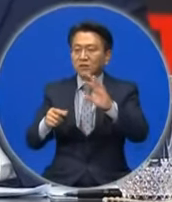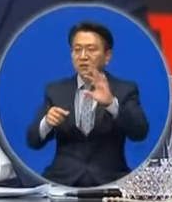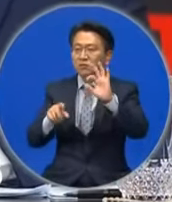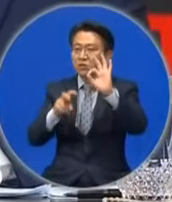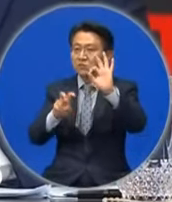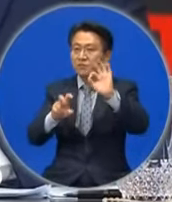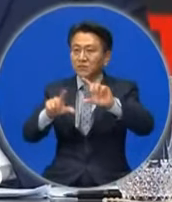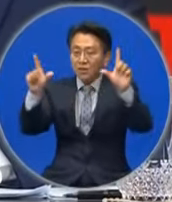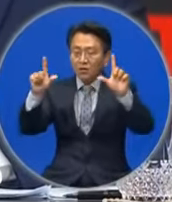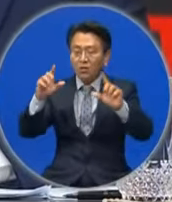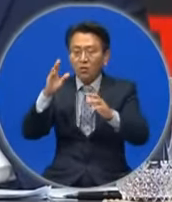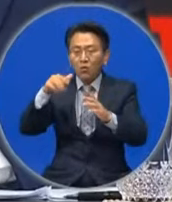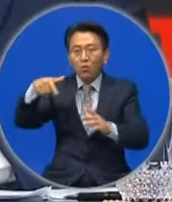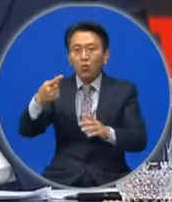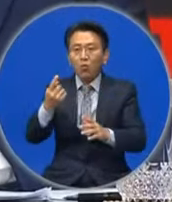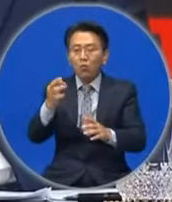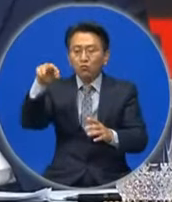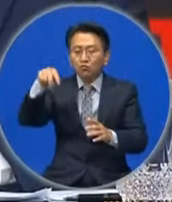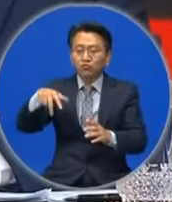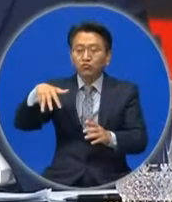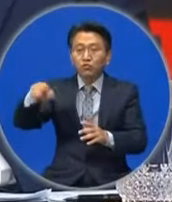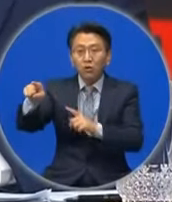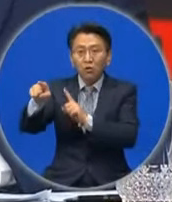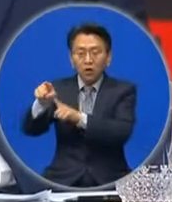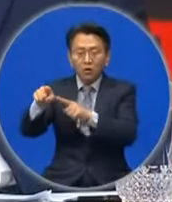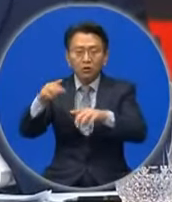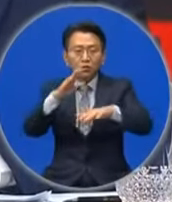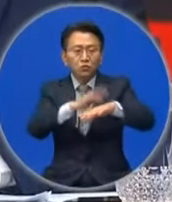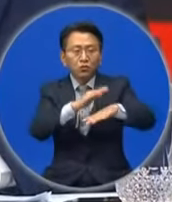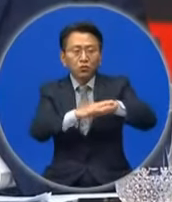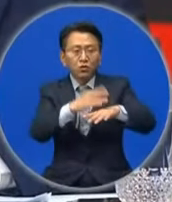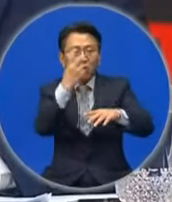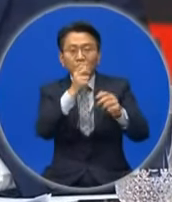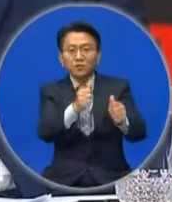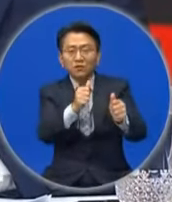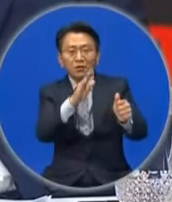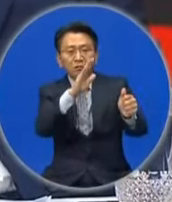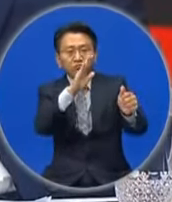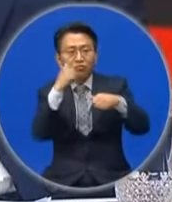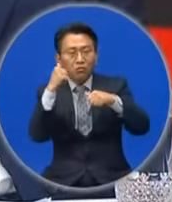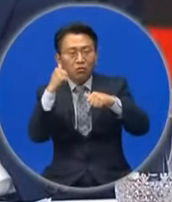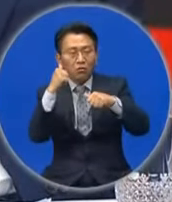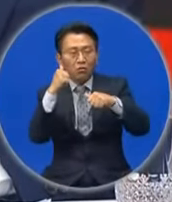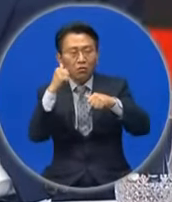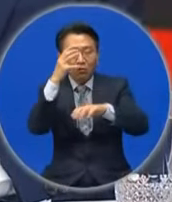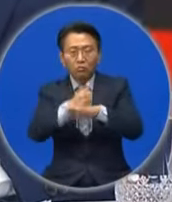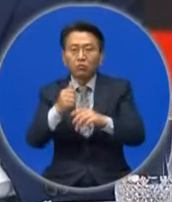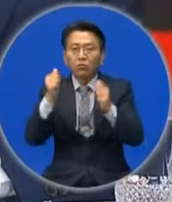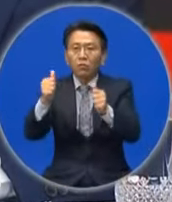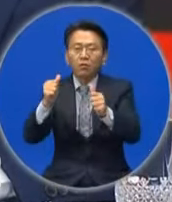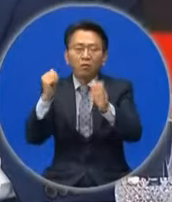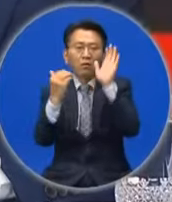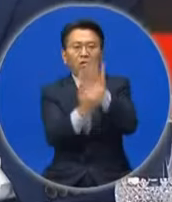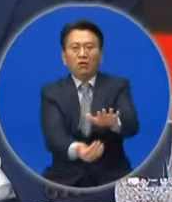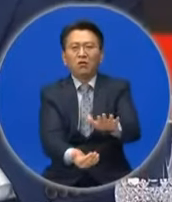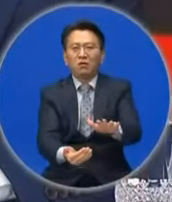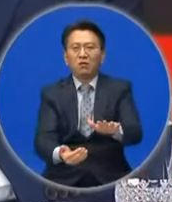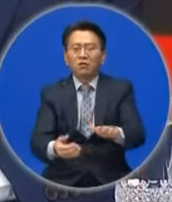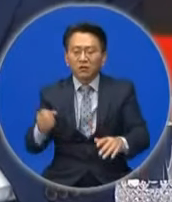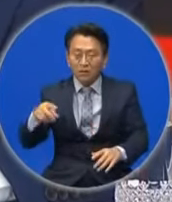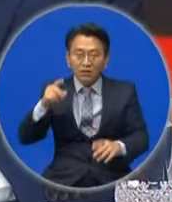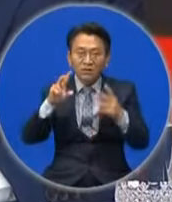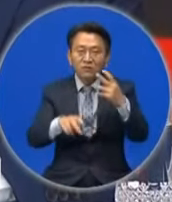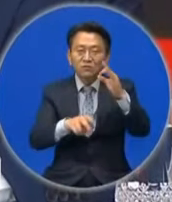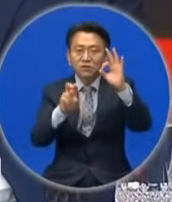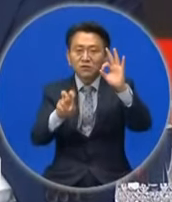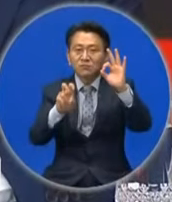공수처가 손준성 검사에 대해서 체포영장을 청구했다가 당일날 바로 기각당합니다. 바로 다시 그 다음